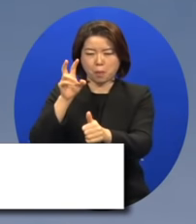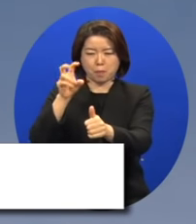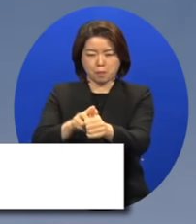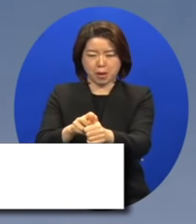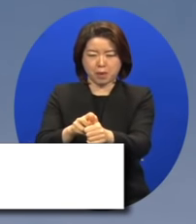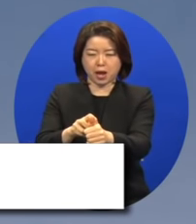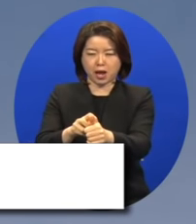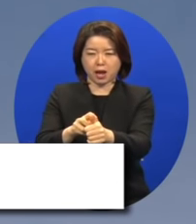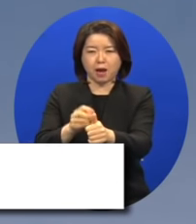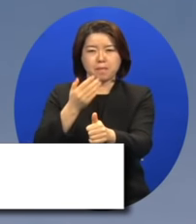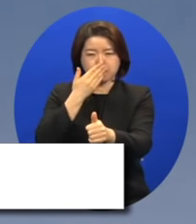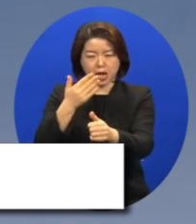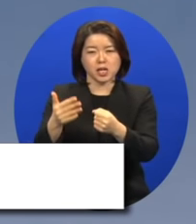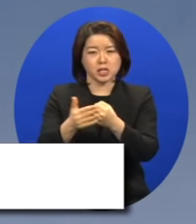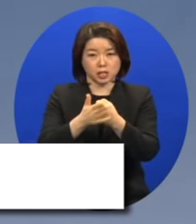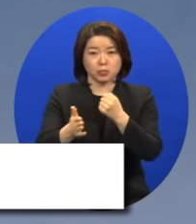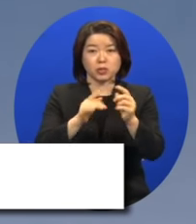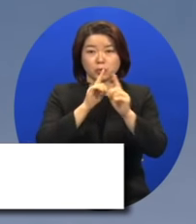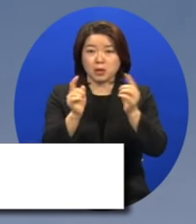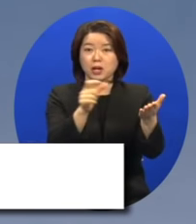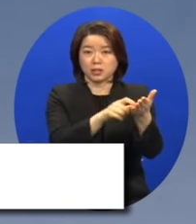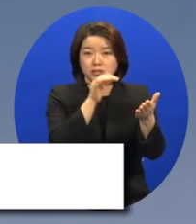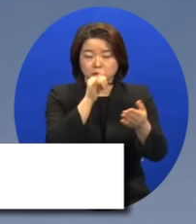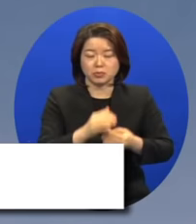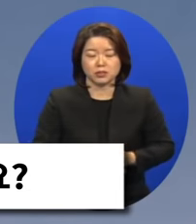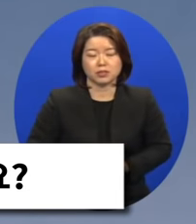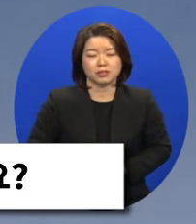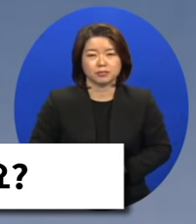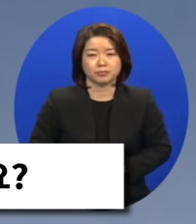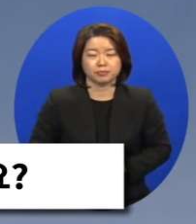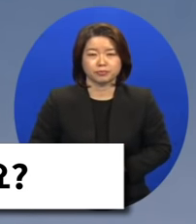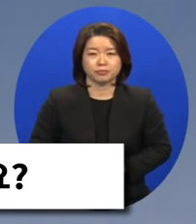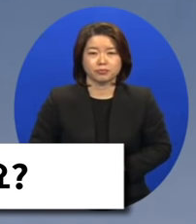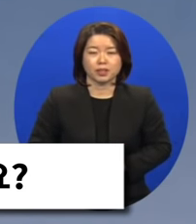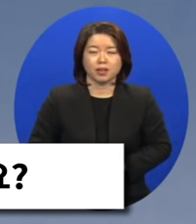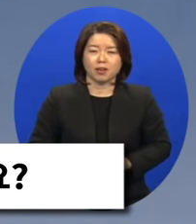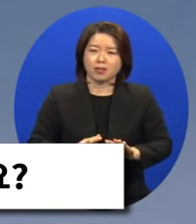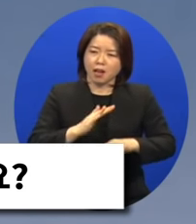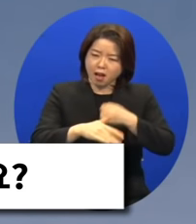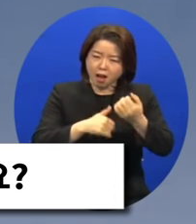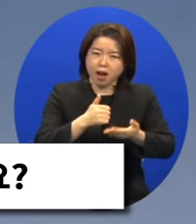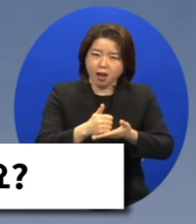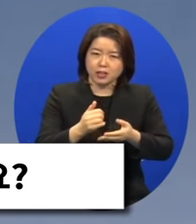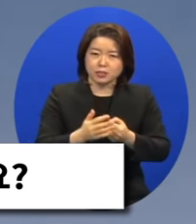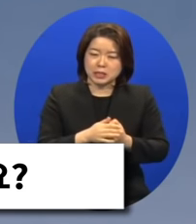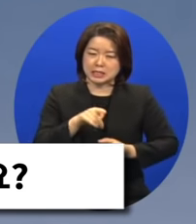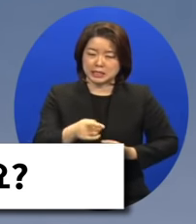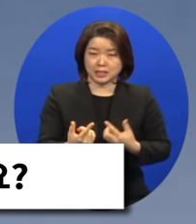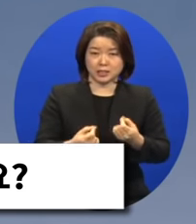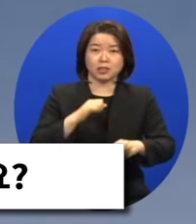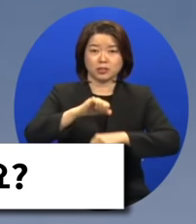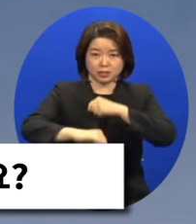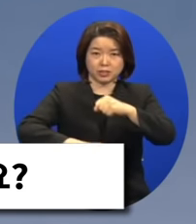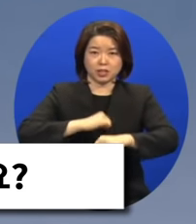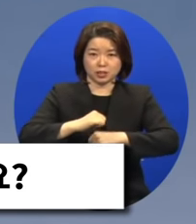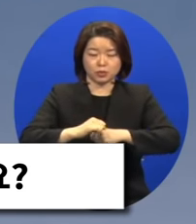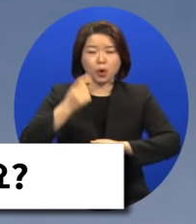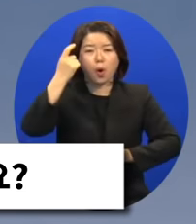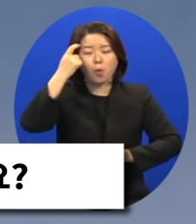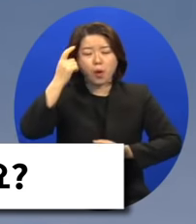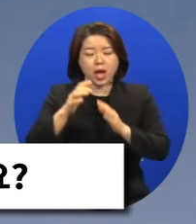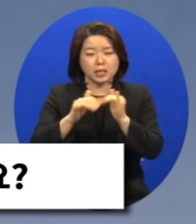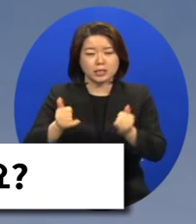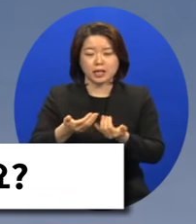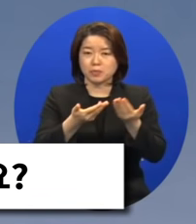자신들을창조하신신까지배신할수있는능력이포함되어야했기때문입니다.그렇다면 하나님은왜인간에게이러한자유